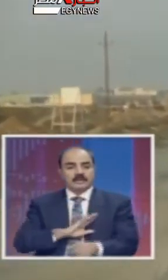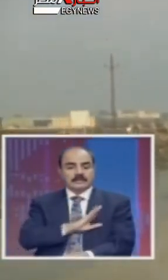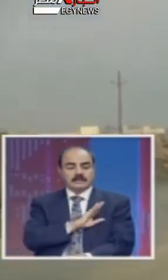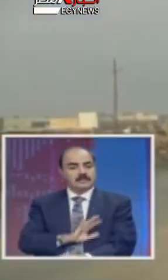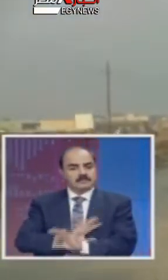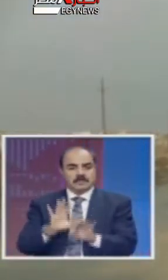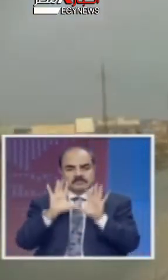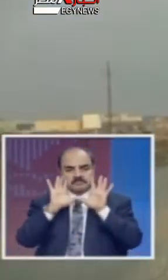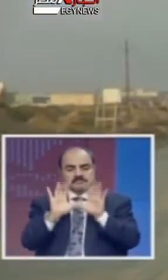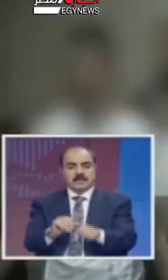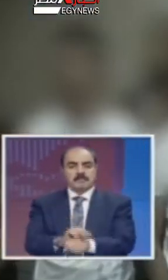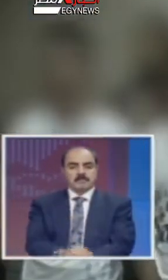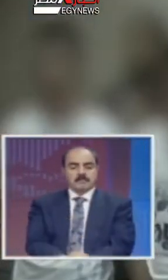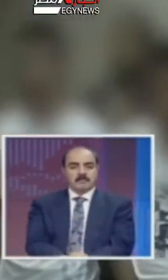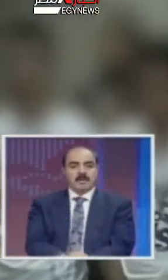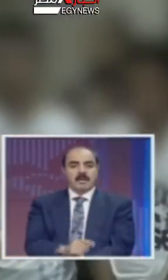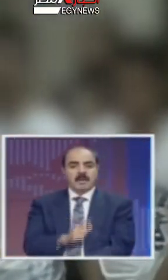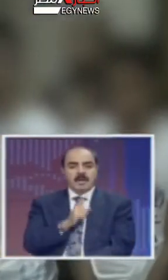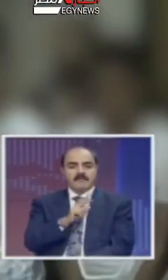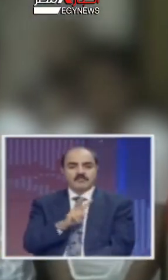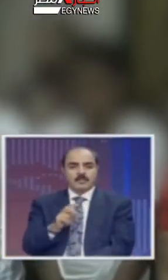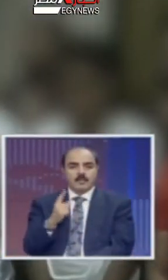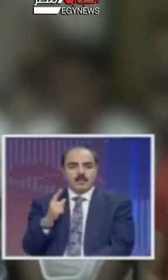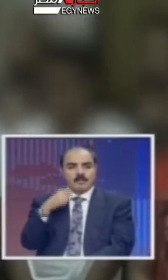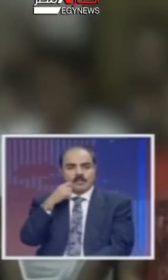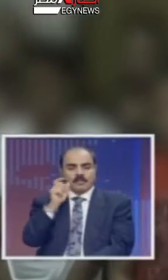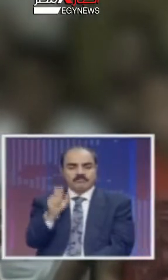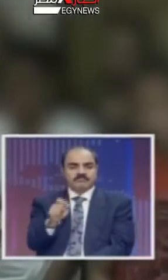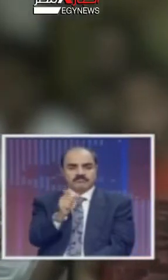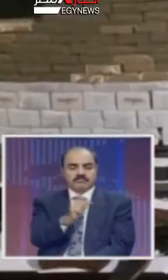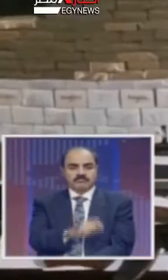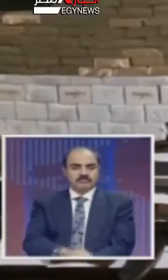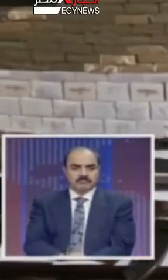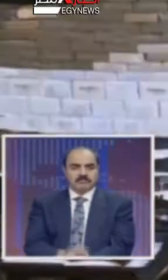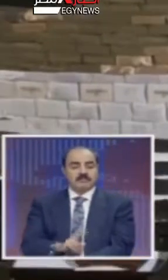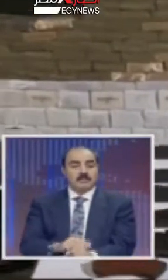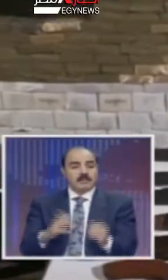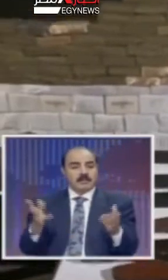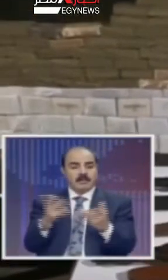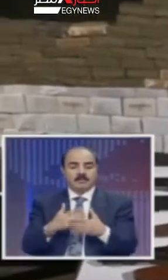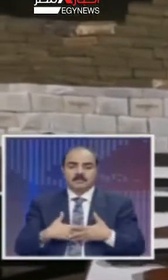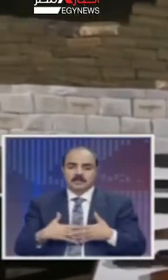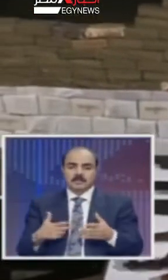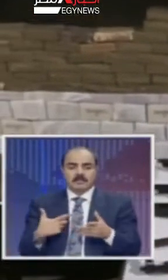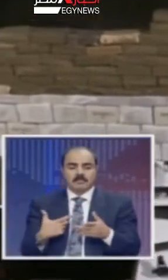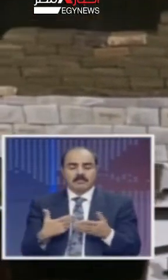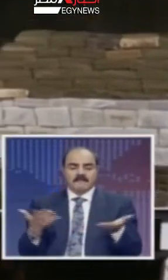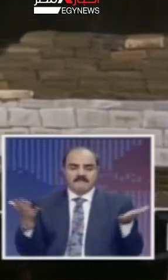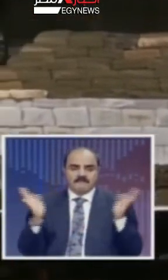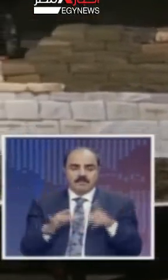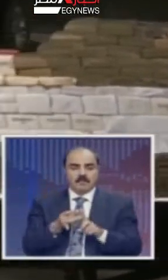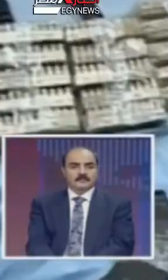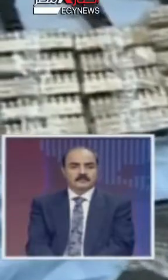الشرقية والإسماعيلية، تم ضبط 1701 متهم وضبط معهم أسلحة نارية